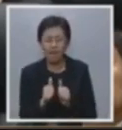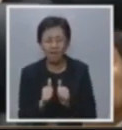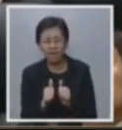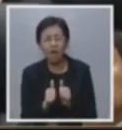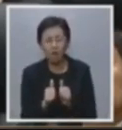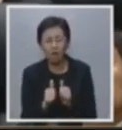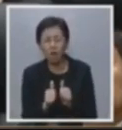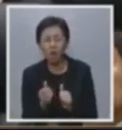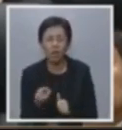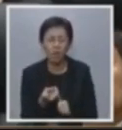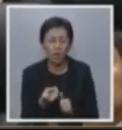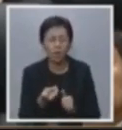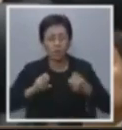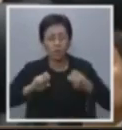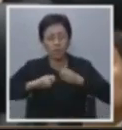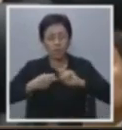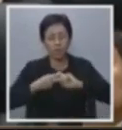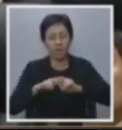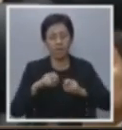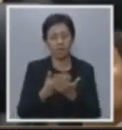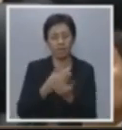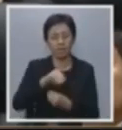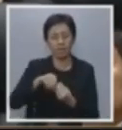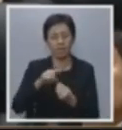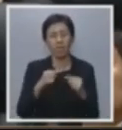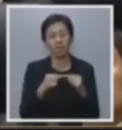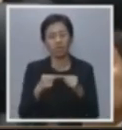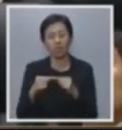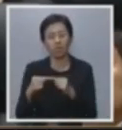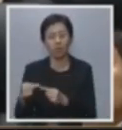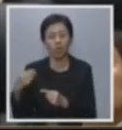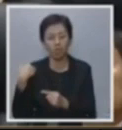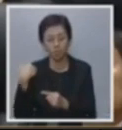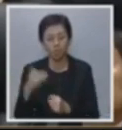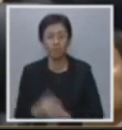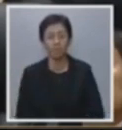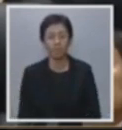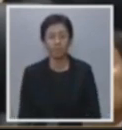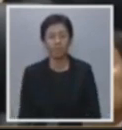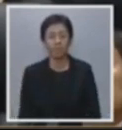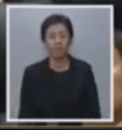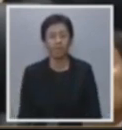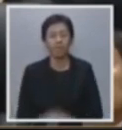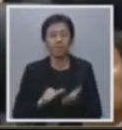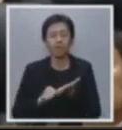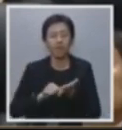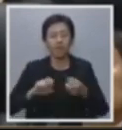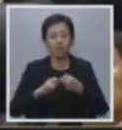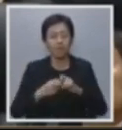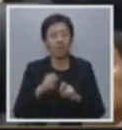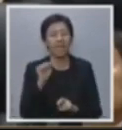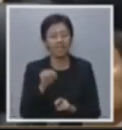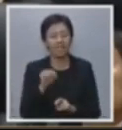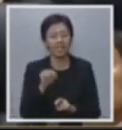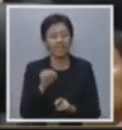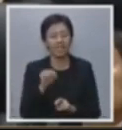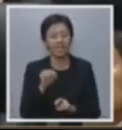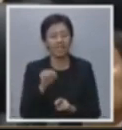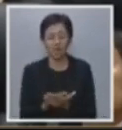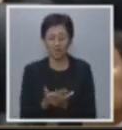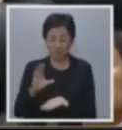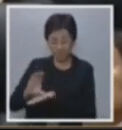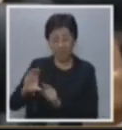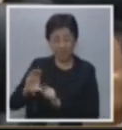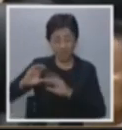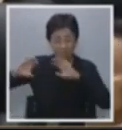ลงนำมาซึ่งปัญหาเศรษฐกิจต่อเนื่องอีกต่างหากครับเพราะนั้นเราต้องแก้ปัญหาเหล่านี้เนี่ยด้วยงบประมาณ